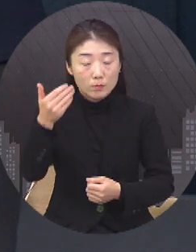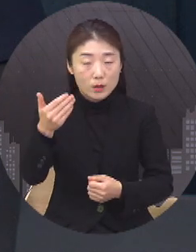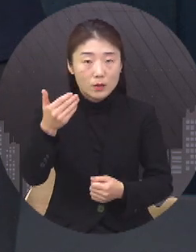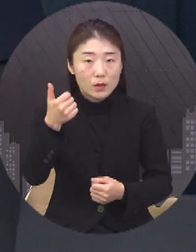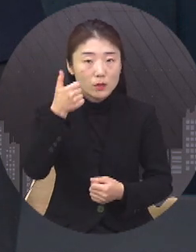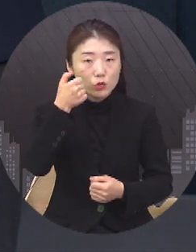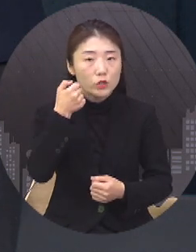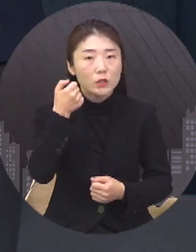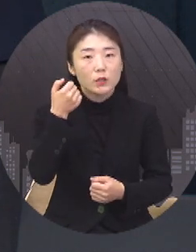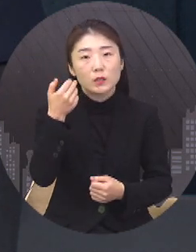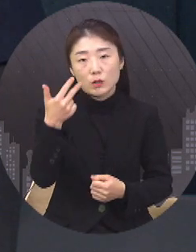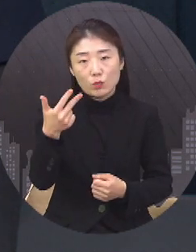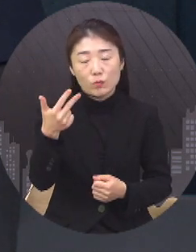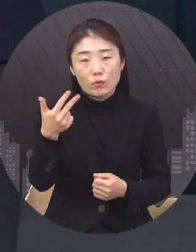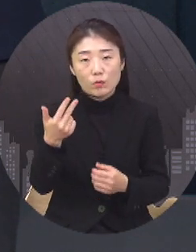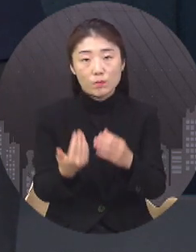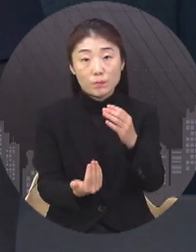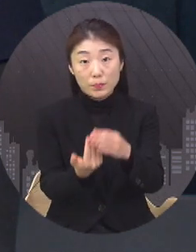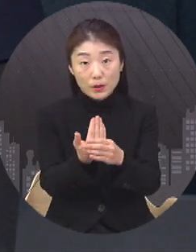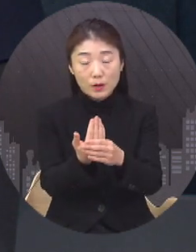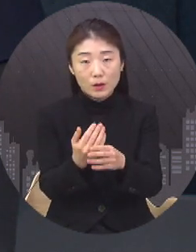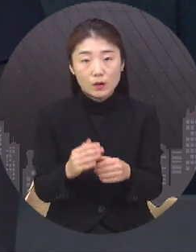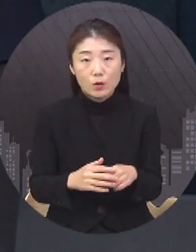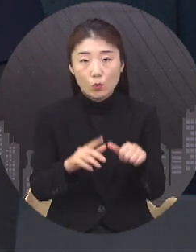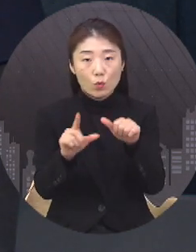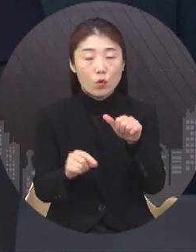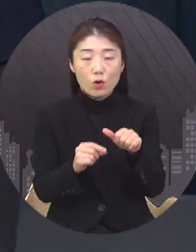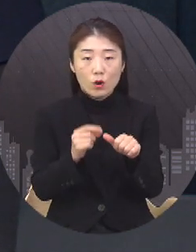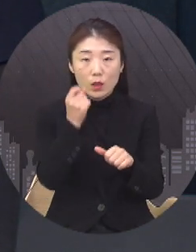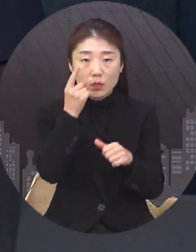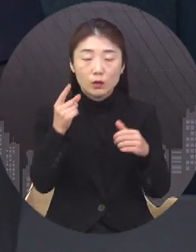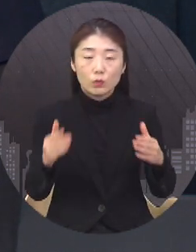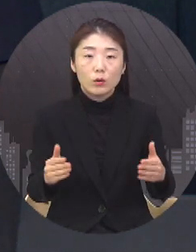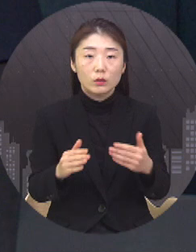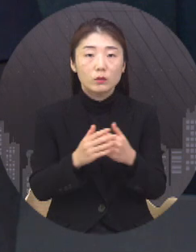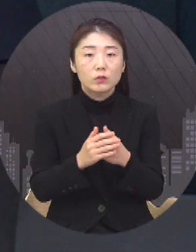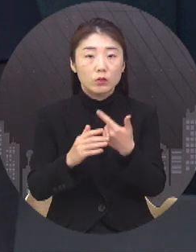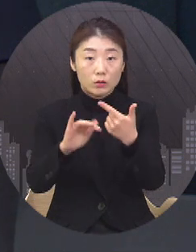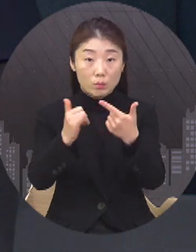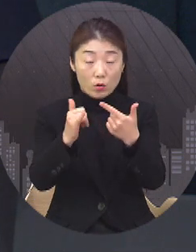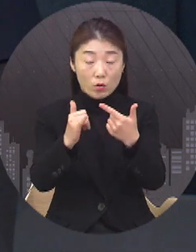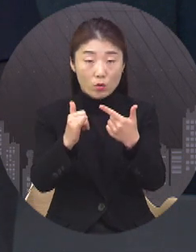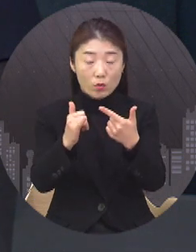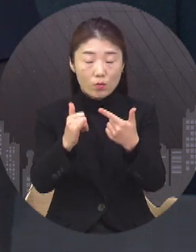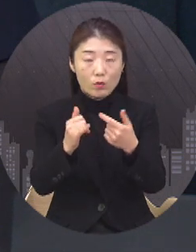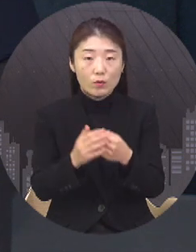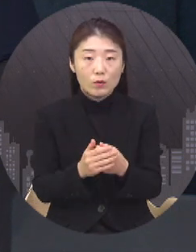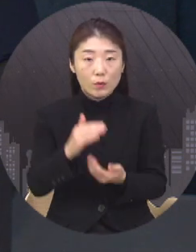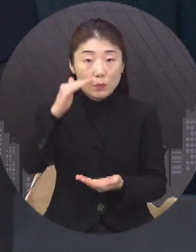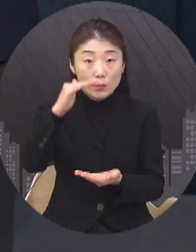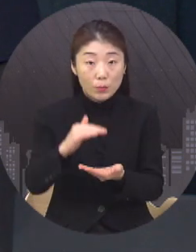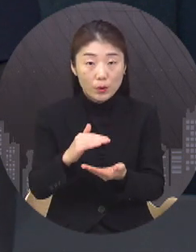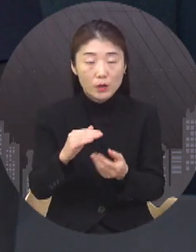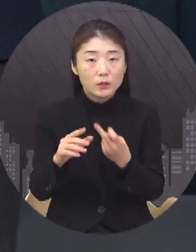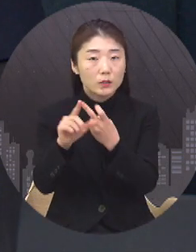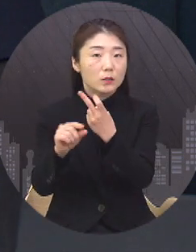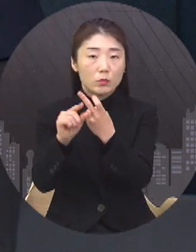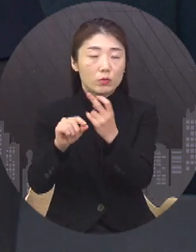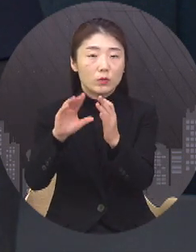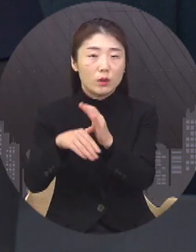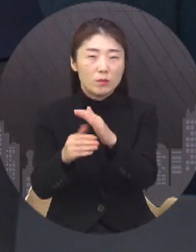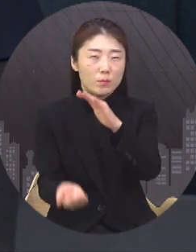57명 을 기록했습니다 5월 한 달간 6명까지 떨어졌던 확진 자는 12월엔 월